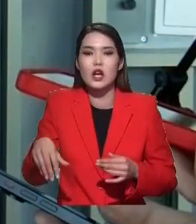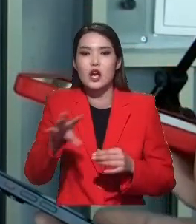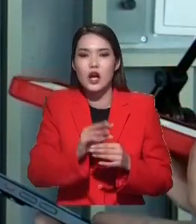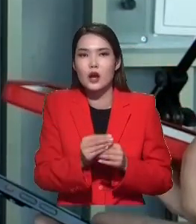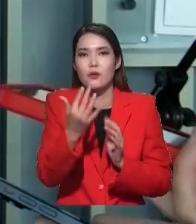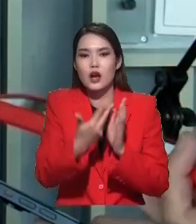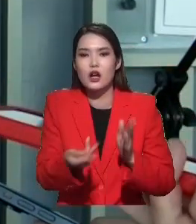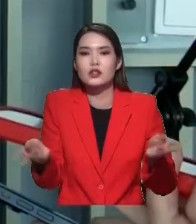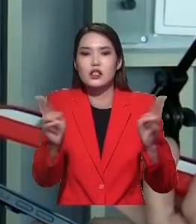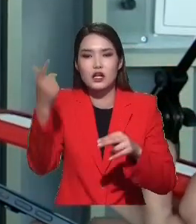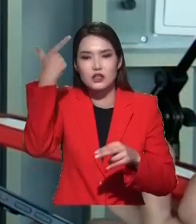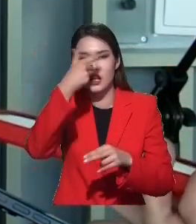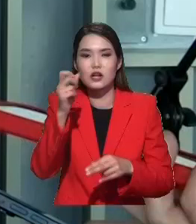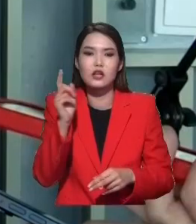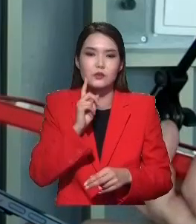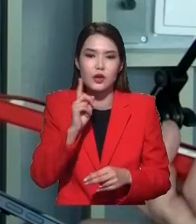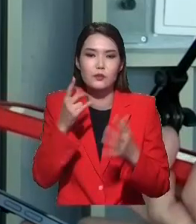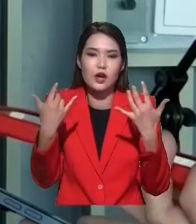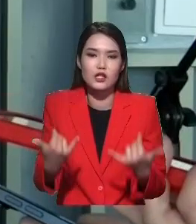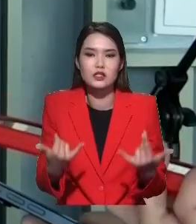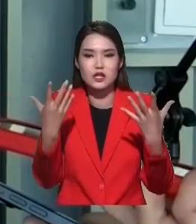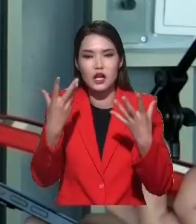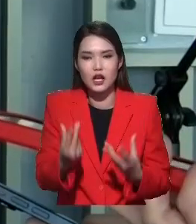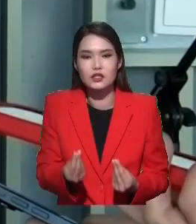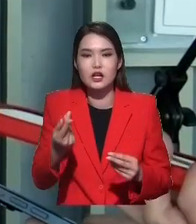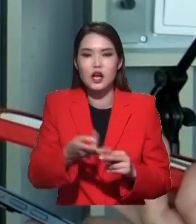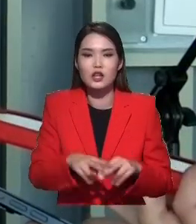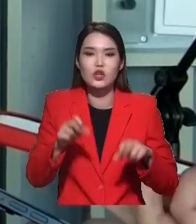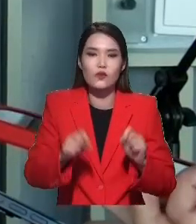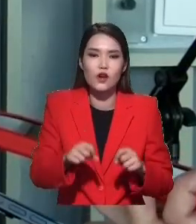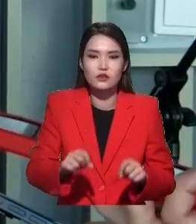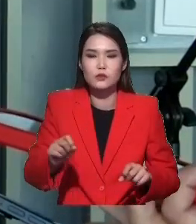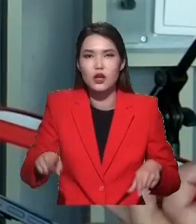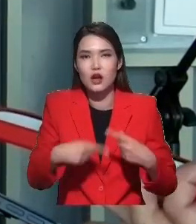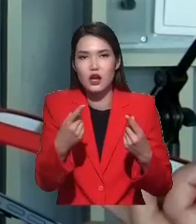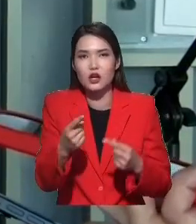остальные данные показывают, что на сегодняшний день эта возможность все равно имеет ограничения.